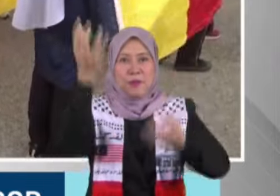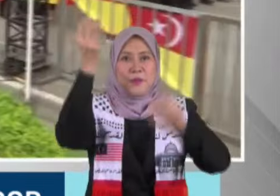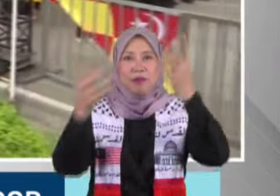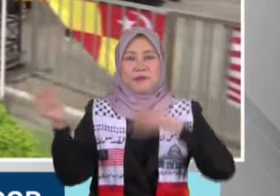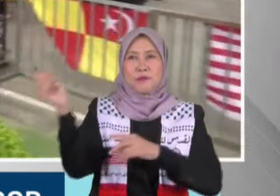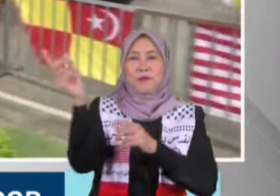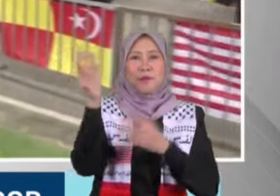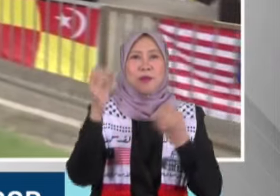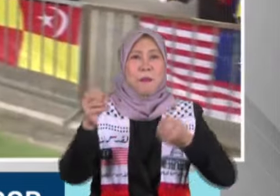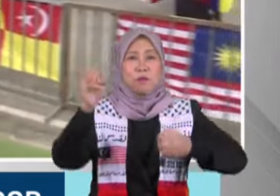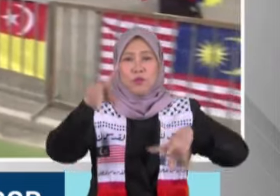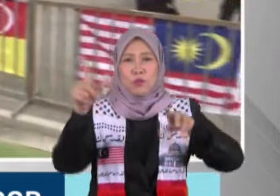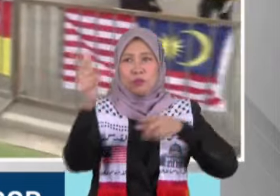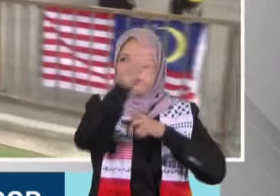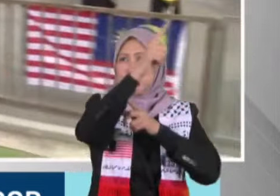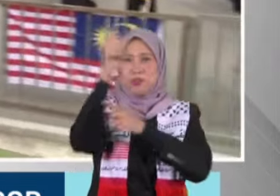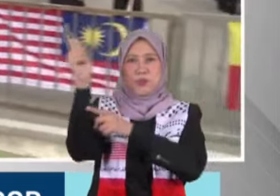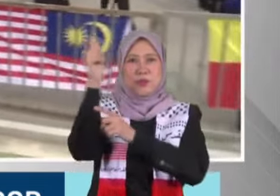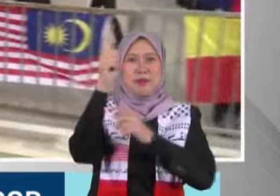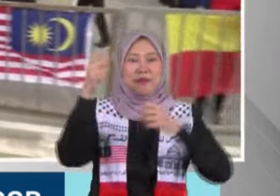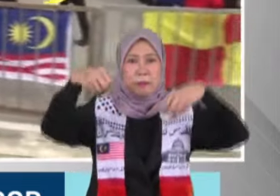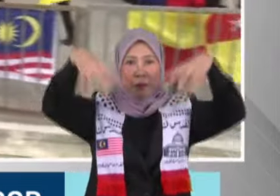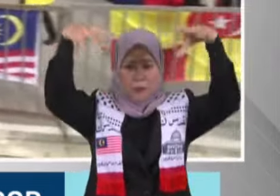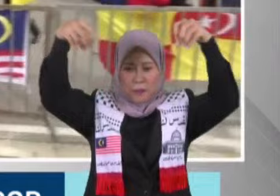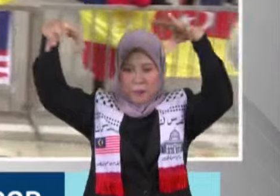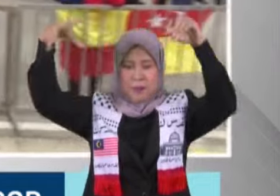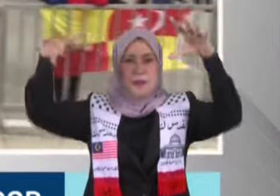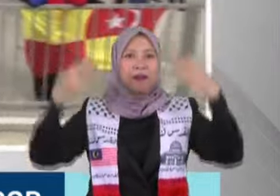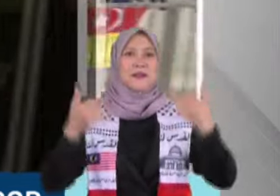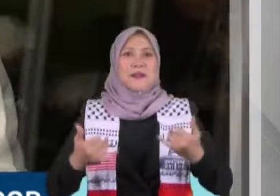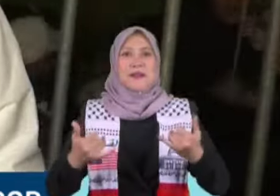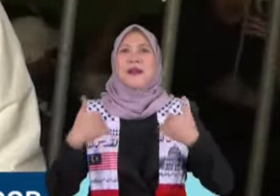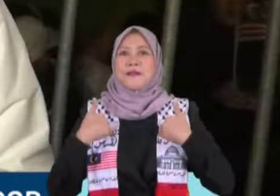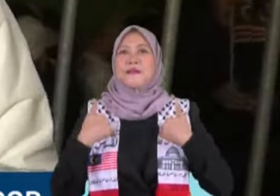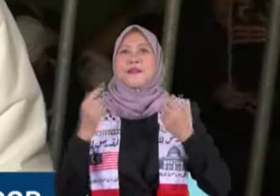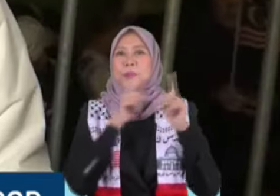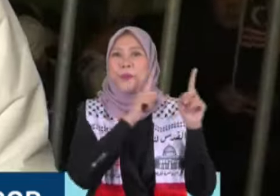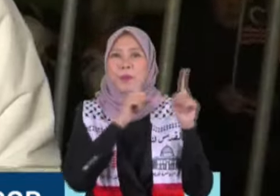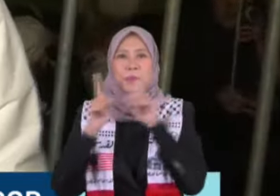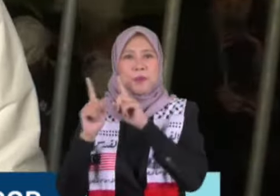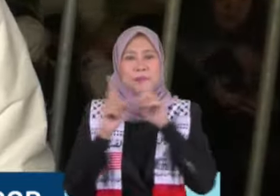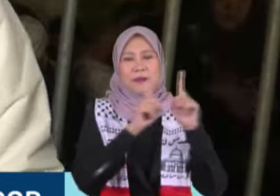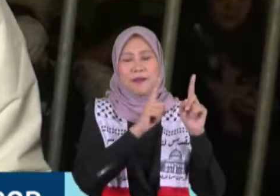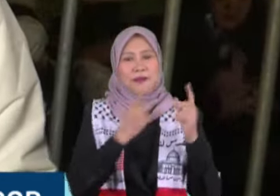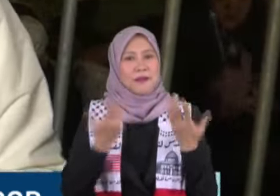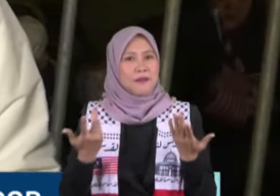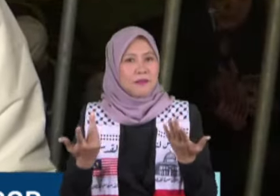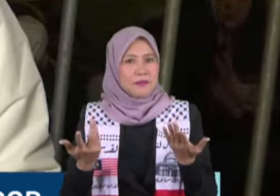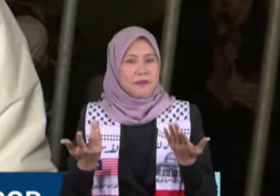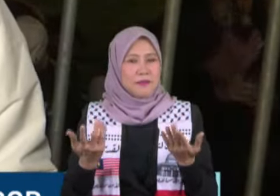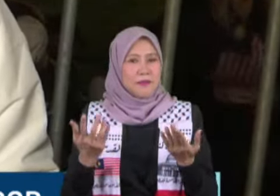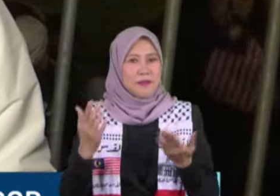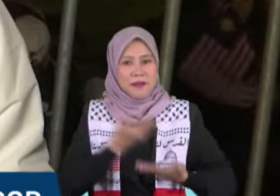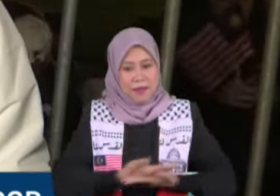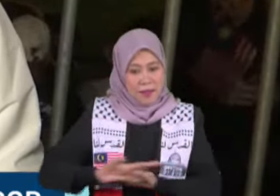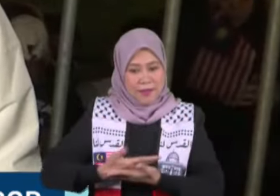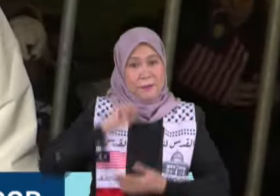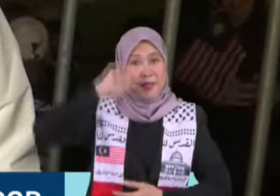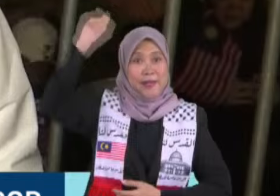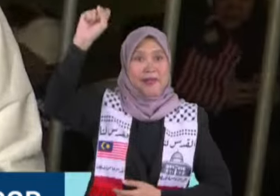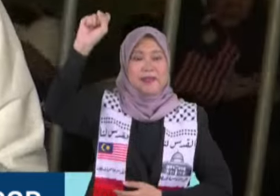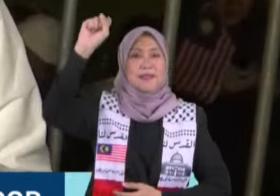akan diadakan. Dan istimewanya pada sambutan kali ini, sambutan Hari Lahir Anak Merdeka melibatkan 34